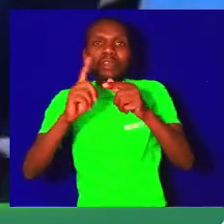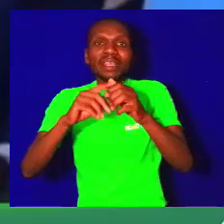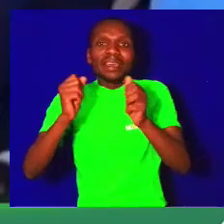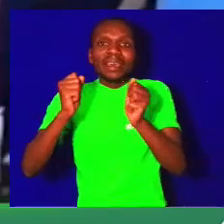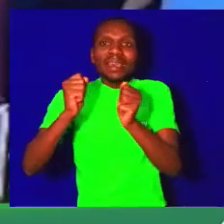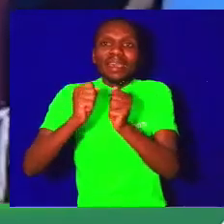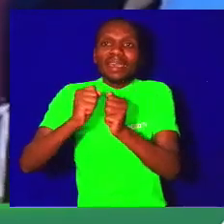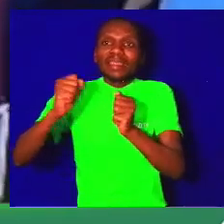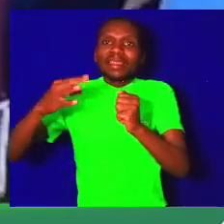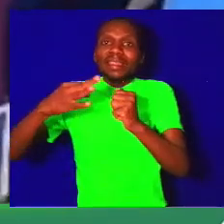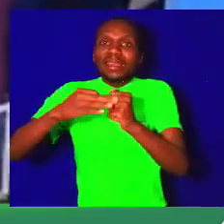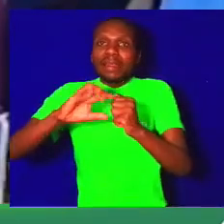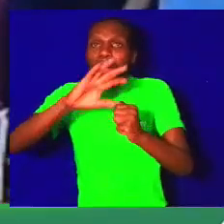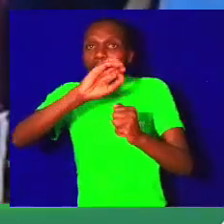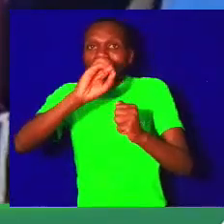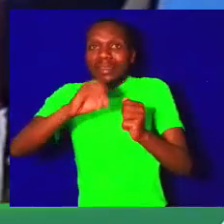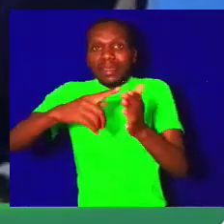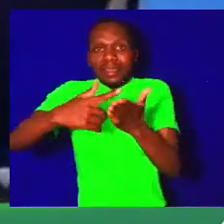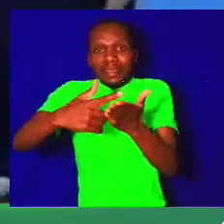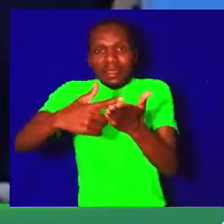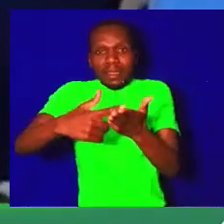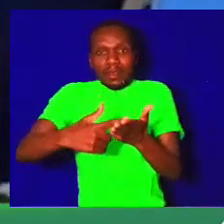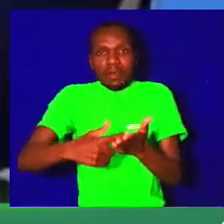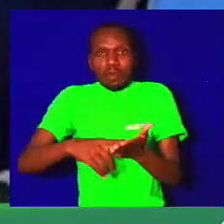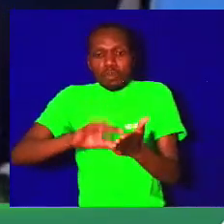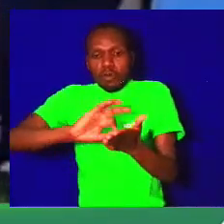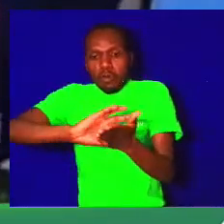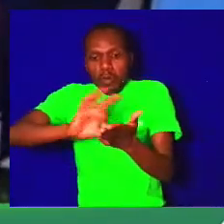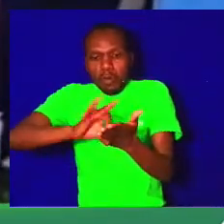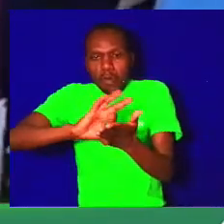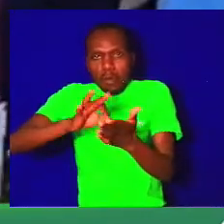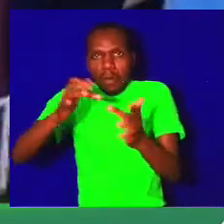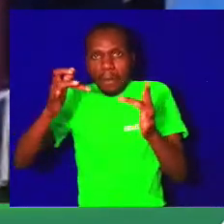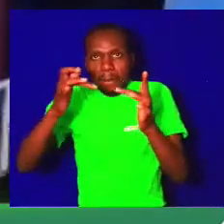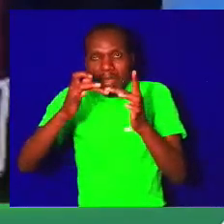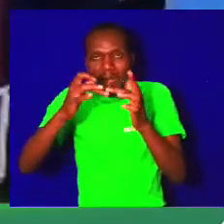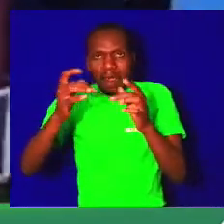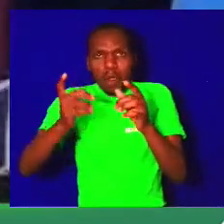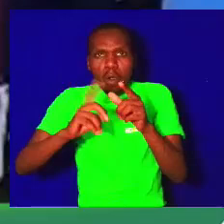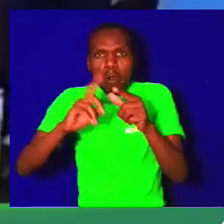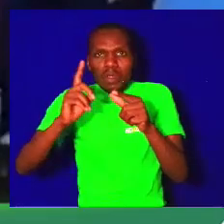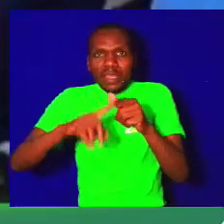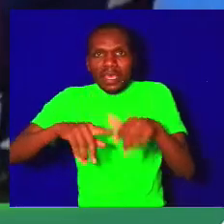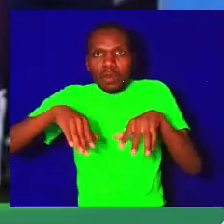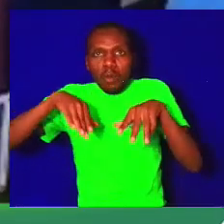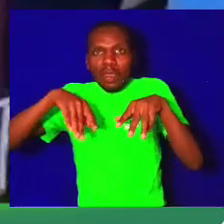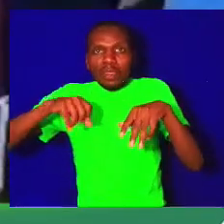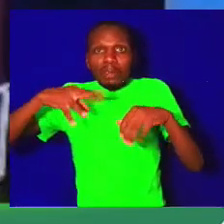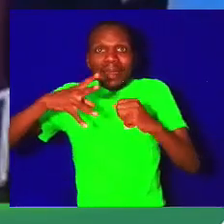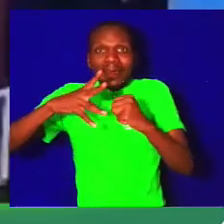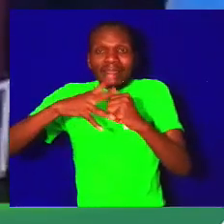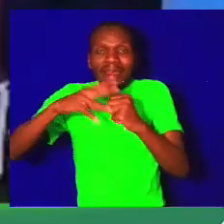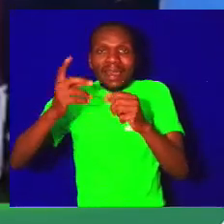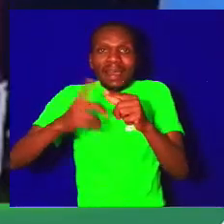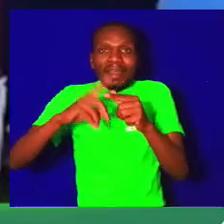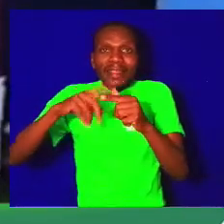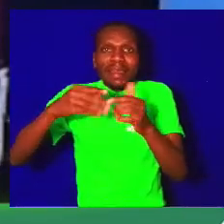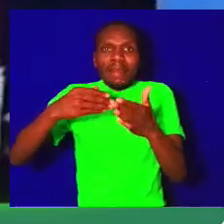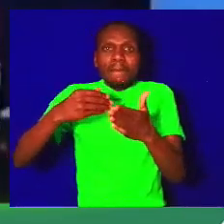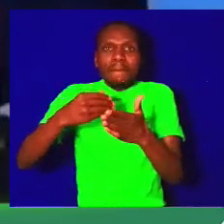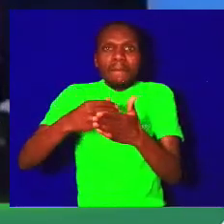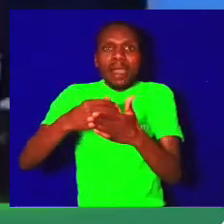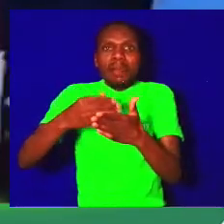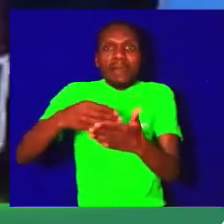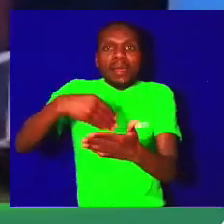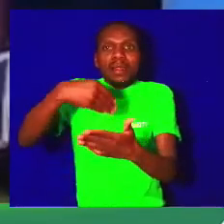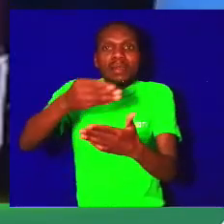eron no buichuri nga ali ase mitanda ichuri bwonge buikiru mutinyuki anga tibe ase jingo lutore onora